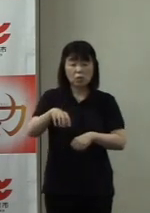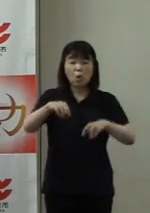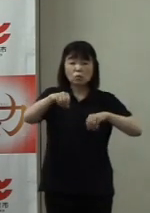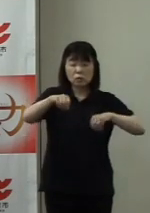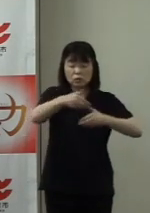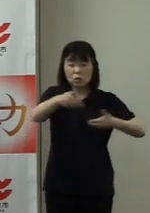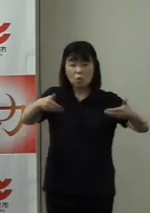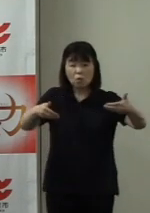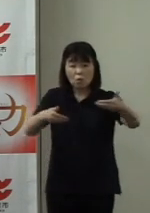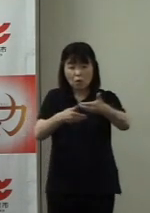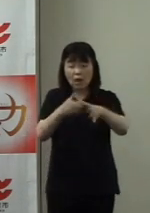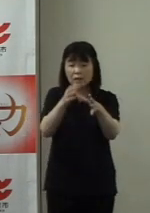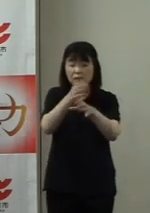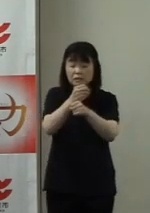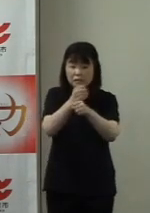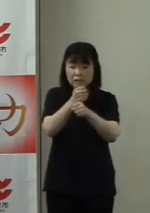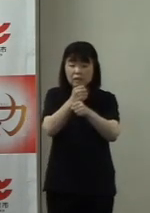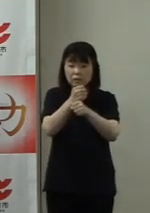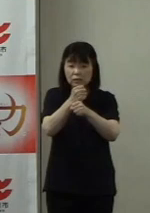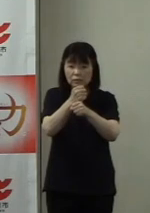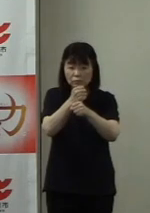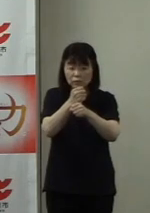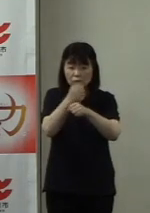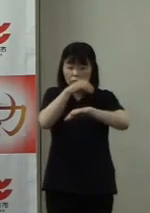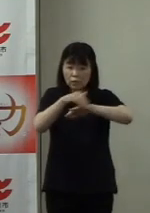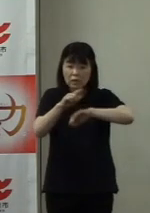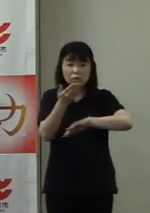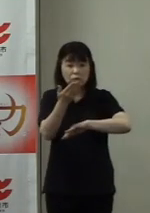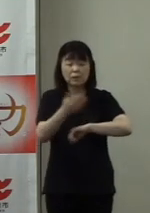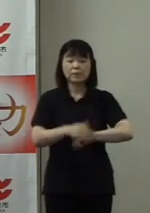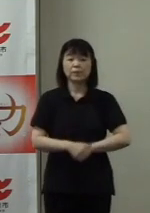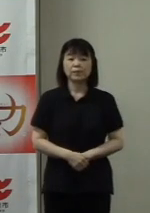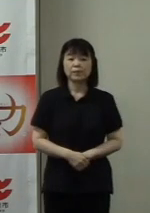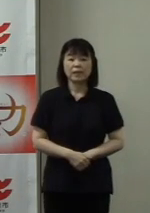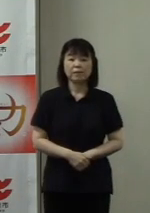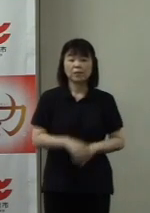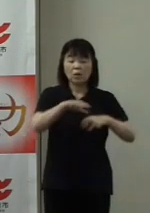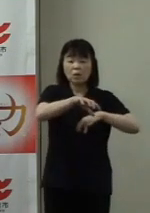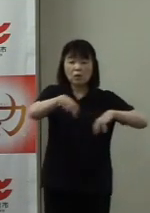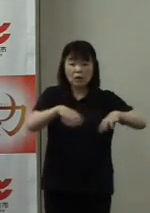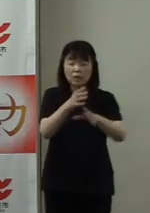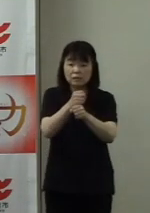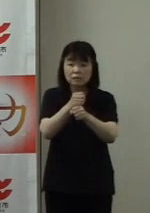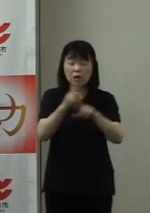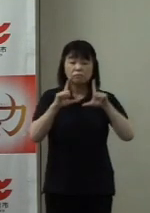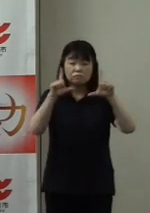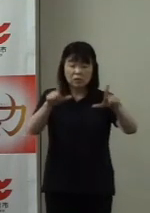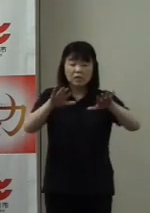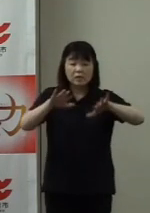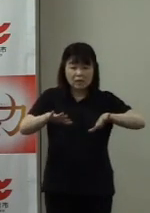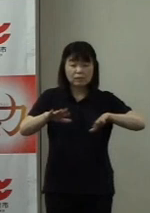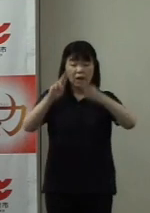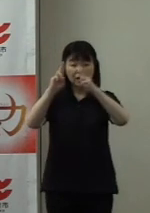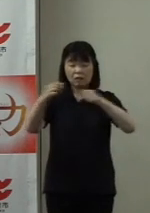大体いつ頃を目指して考えられているんでしょうか。交換の時期について、 時期についてはまだ今交渉中です